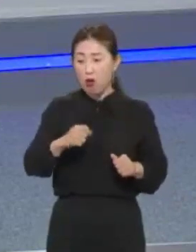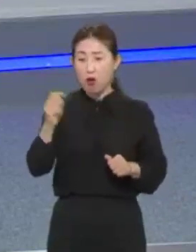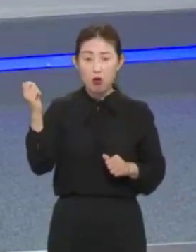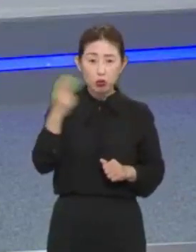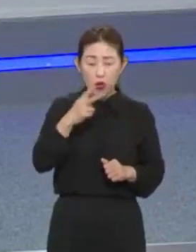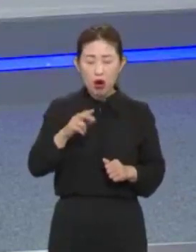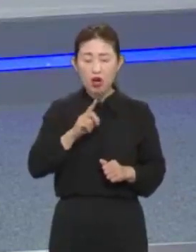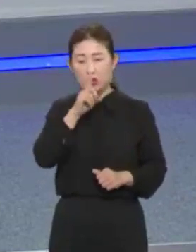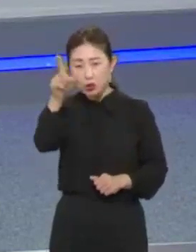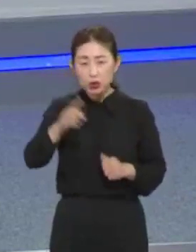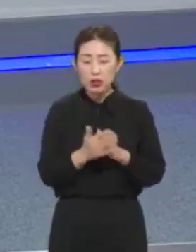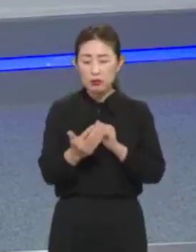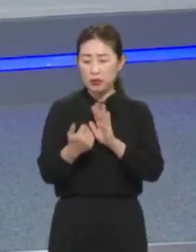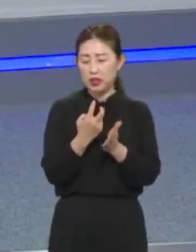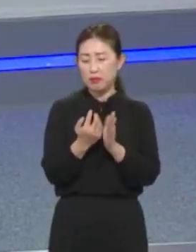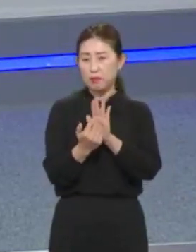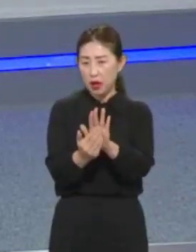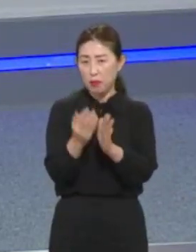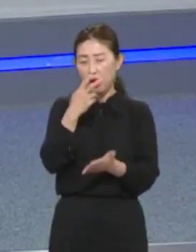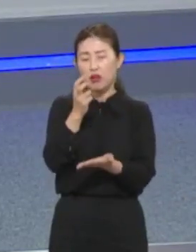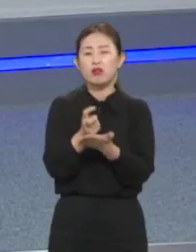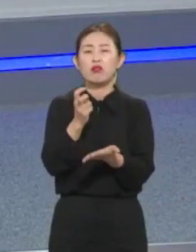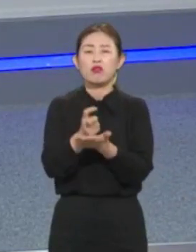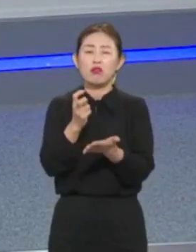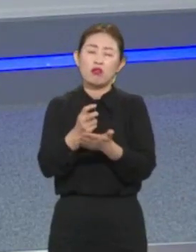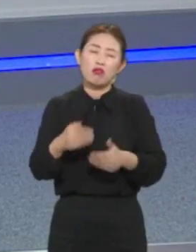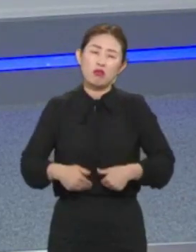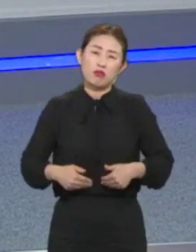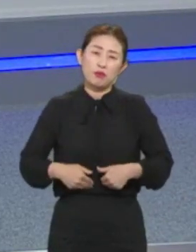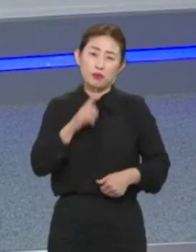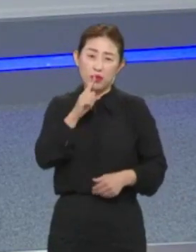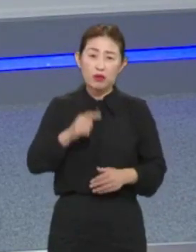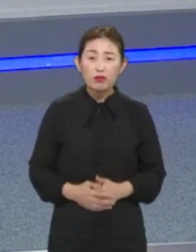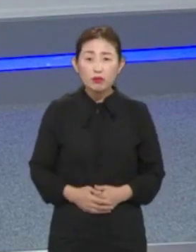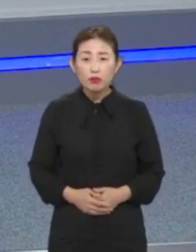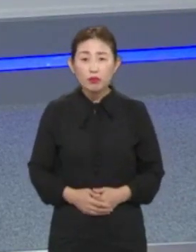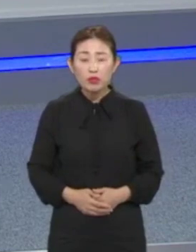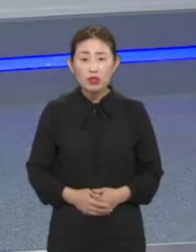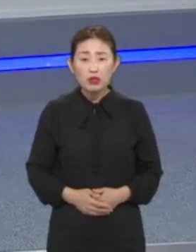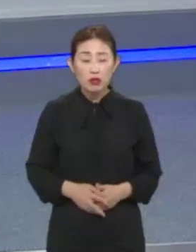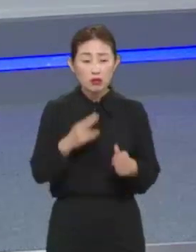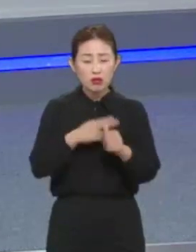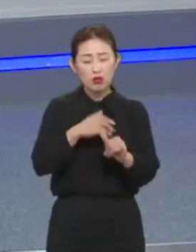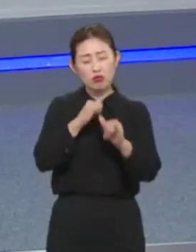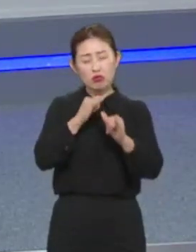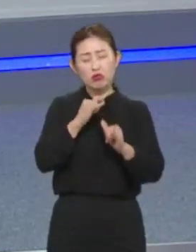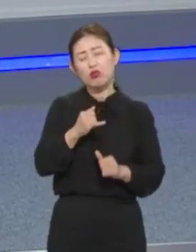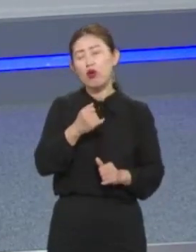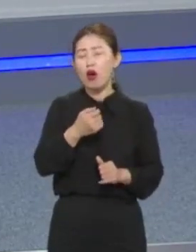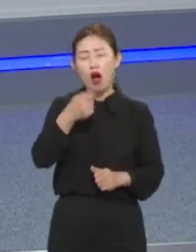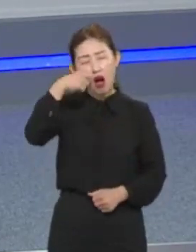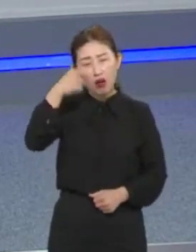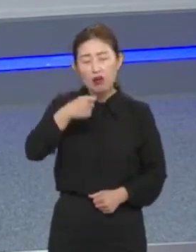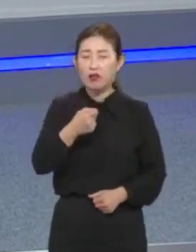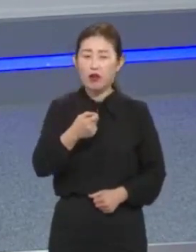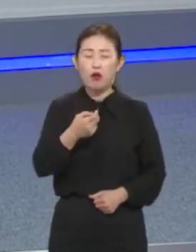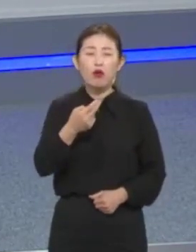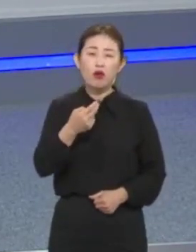수 있는 제도적 장치 마련이 절실하다고 입을 모으고 있는데요. 더 이상 안타까운 선생님들의 희생이 발생하지